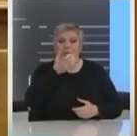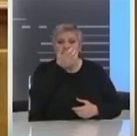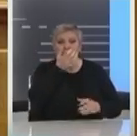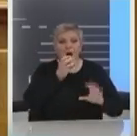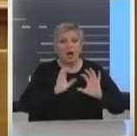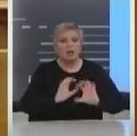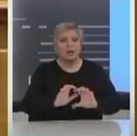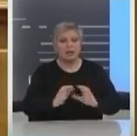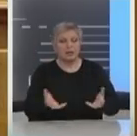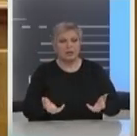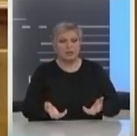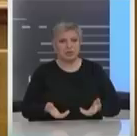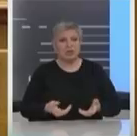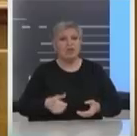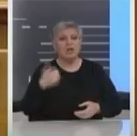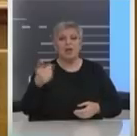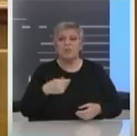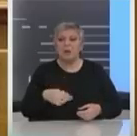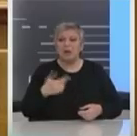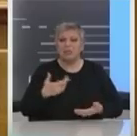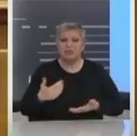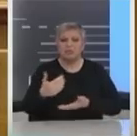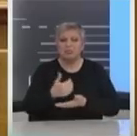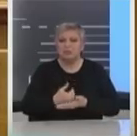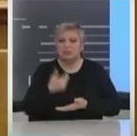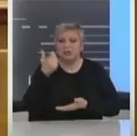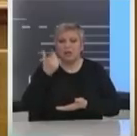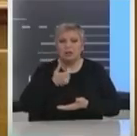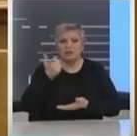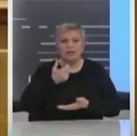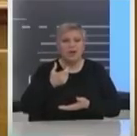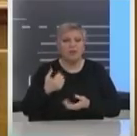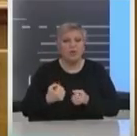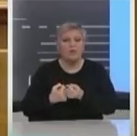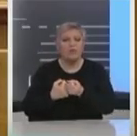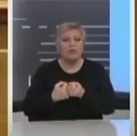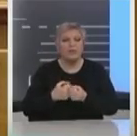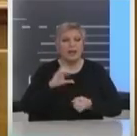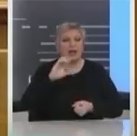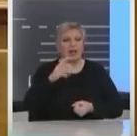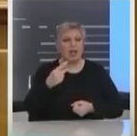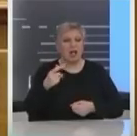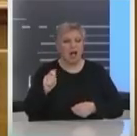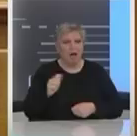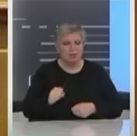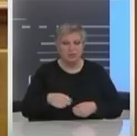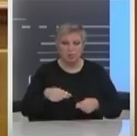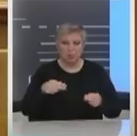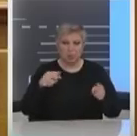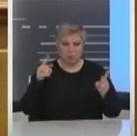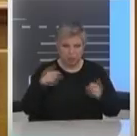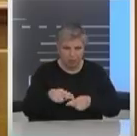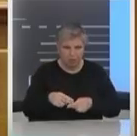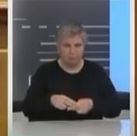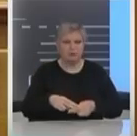οργή των χάμηλων συνταξιούχων που βλέπουν το ΕΚΑΣ να περικόπτεται, την οργή των